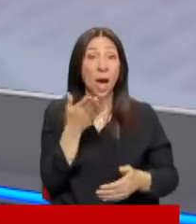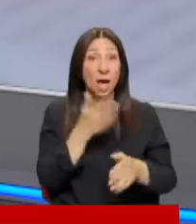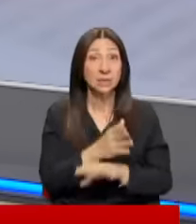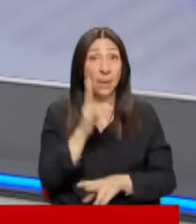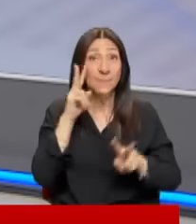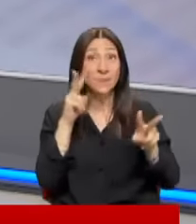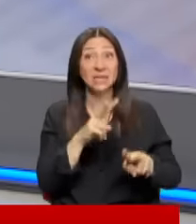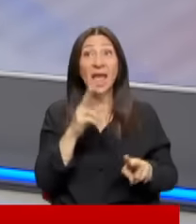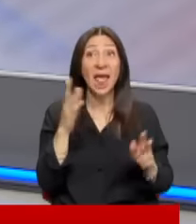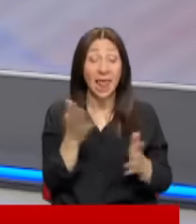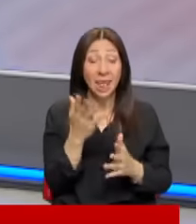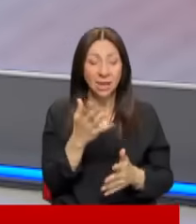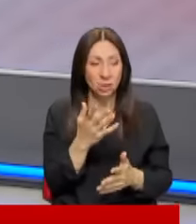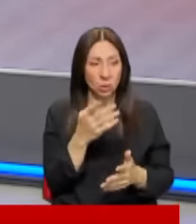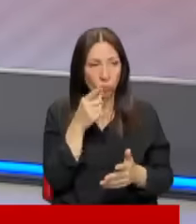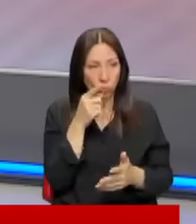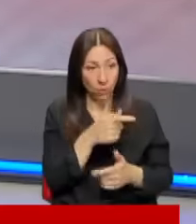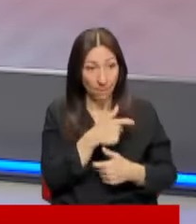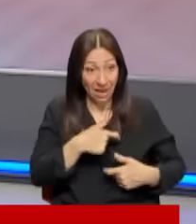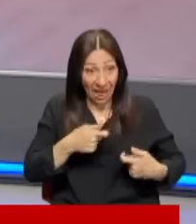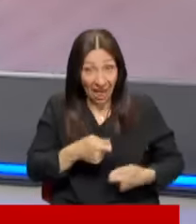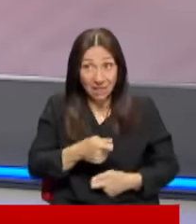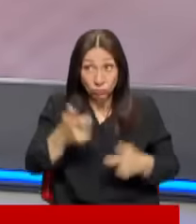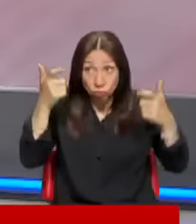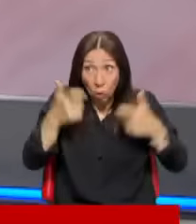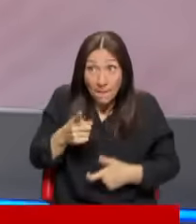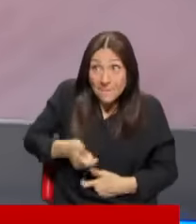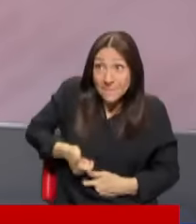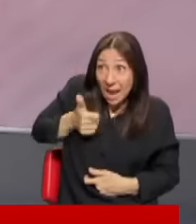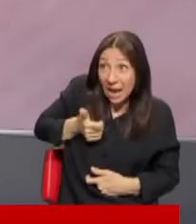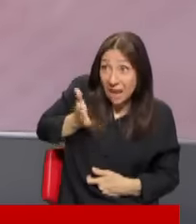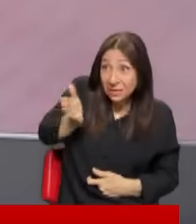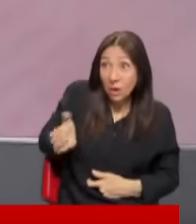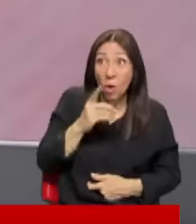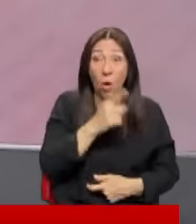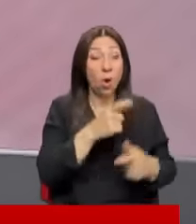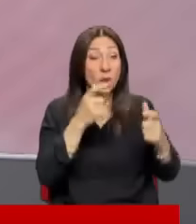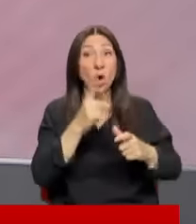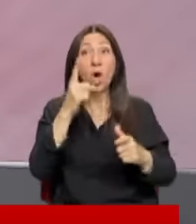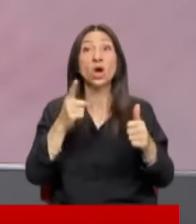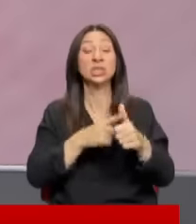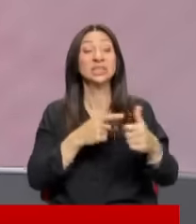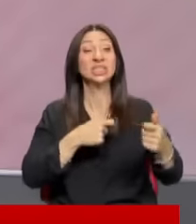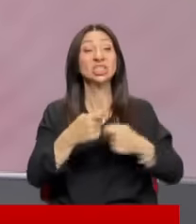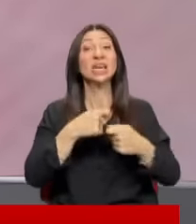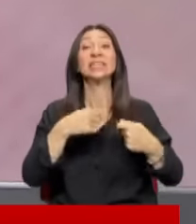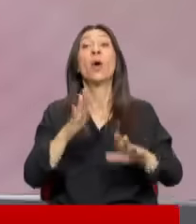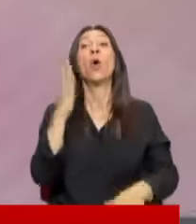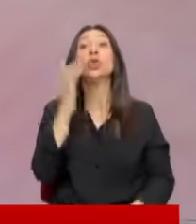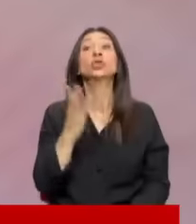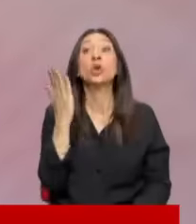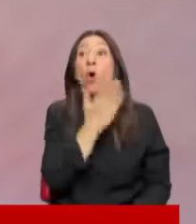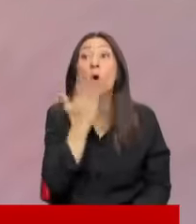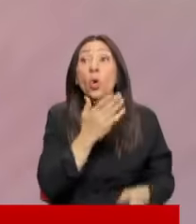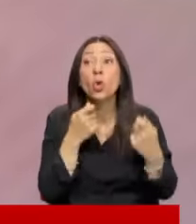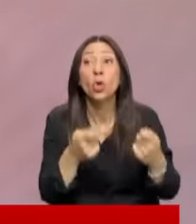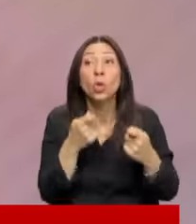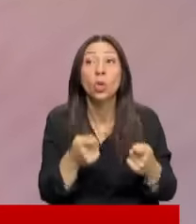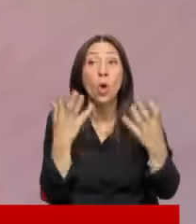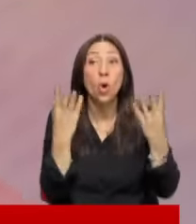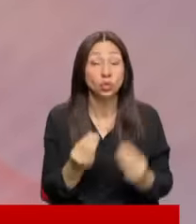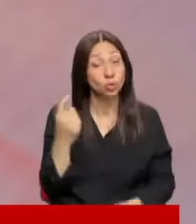bakış açısının, hele söz konusu Milli Eğitim'den sorumlu bir bakansa, oranın önce ticarethane değil önce eğitim